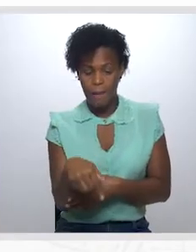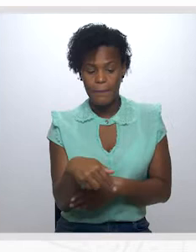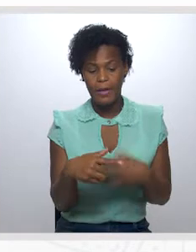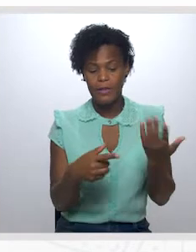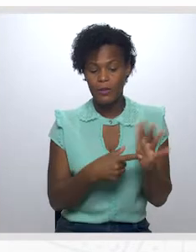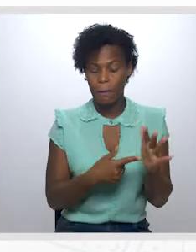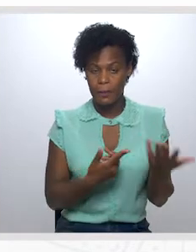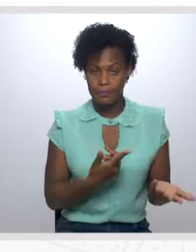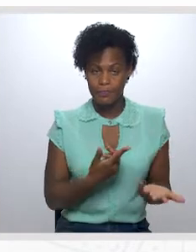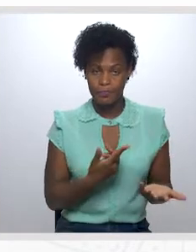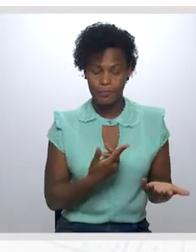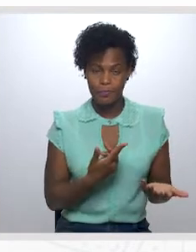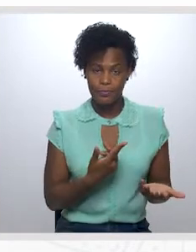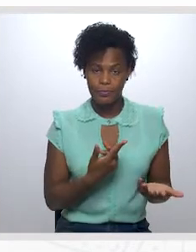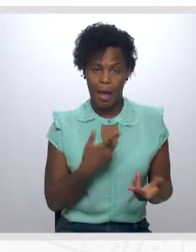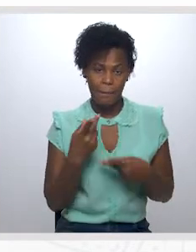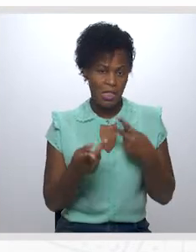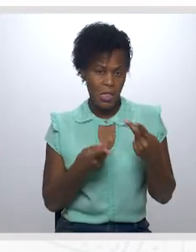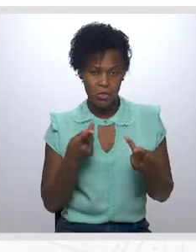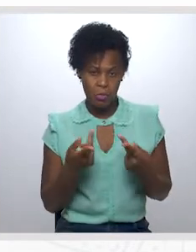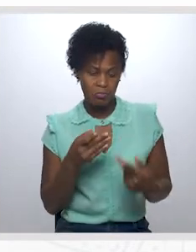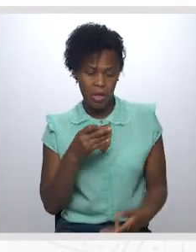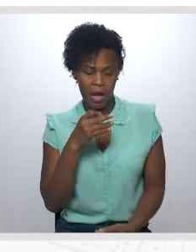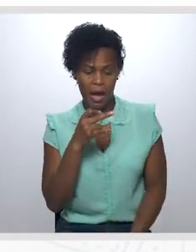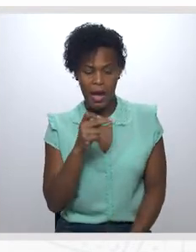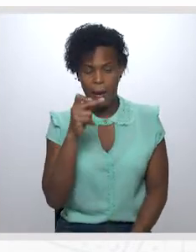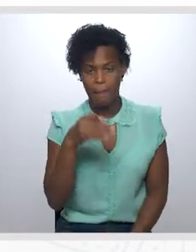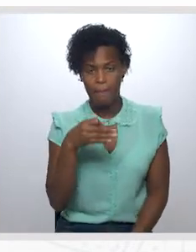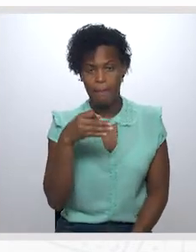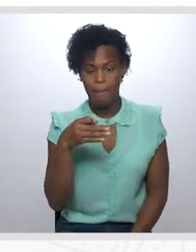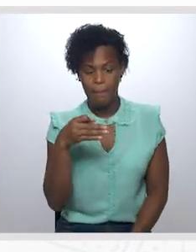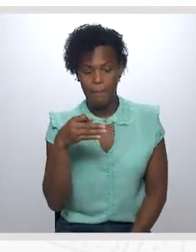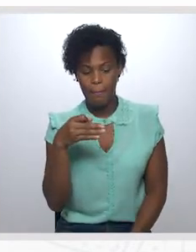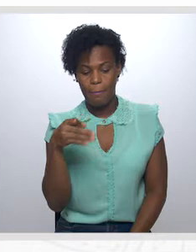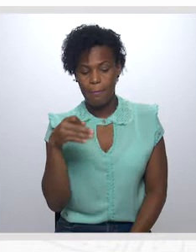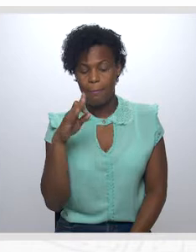donc une appréciation. Vous avez